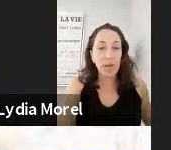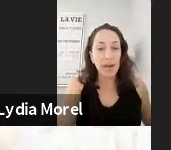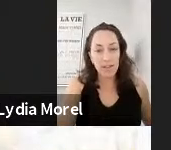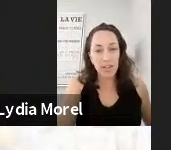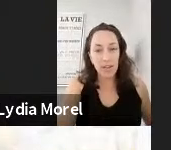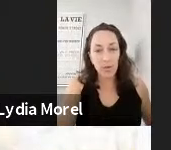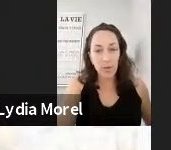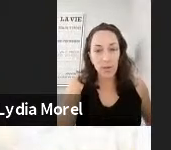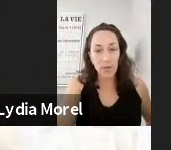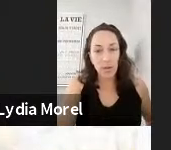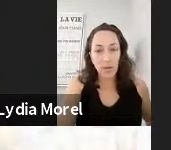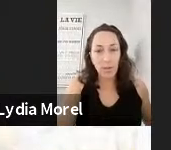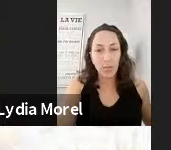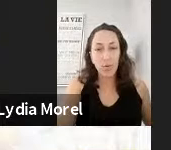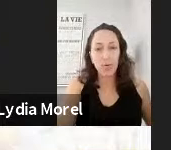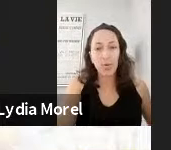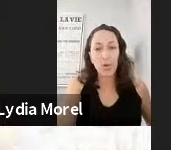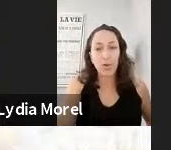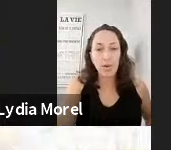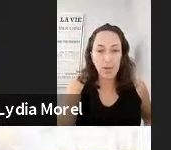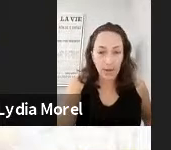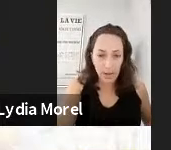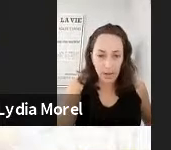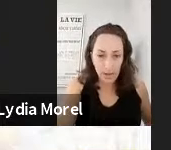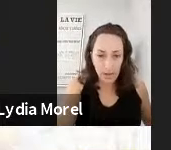ou un mélange des deux pour